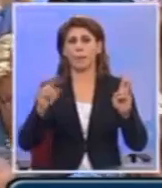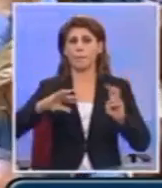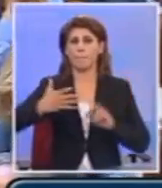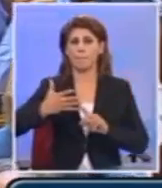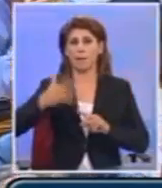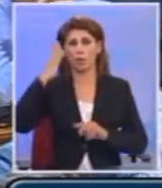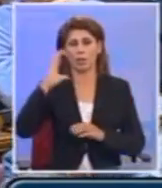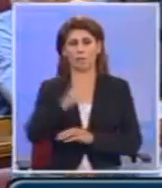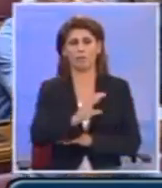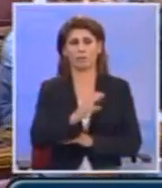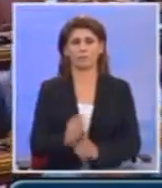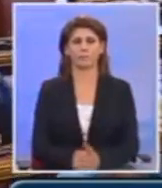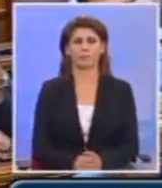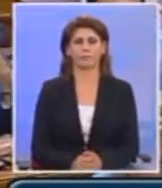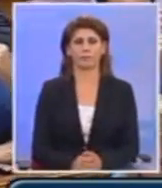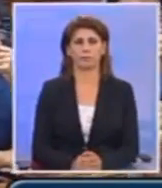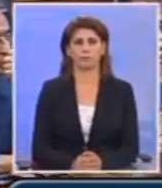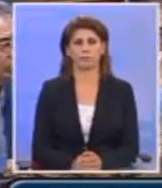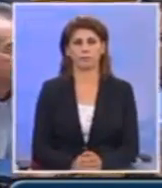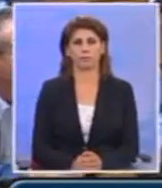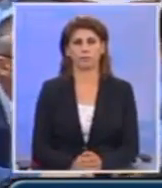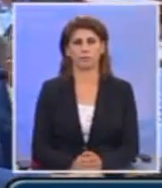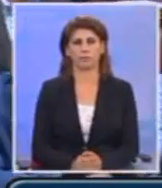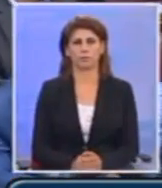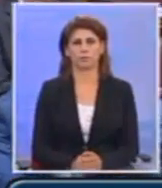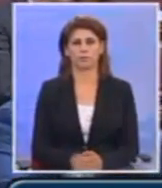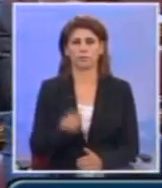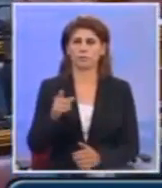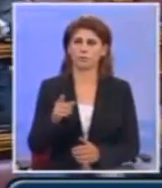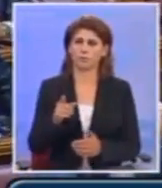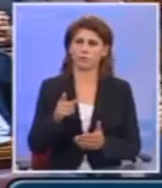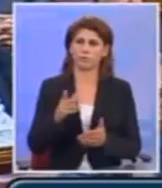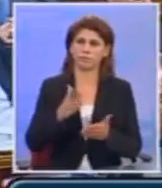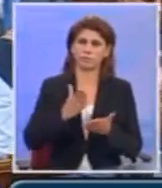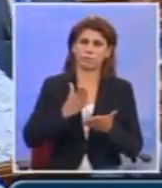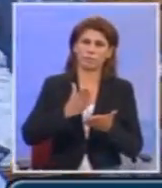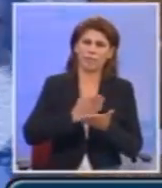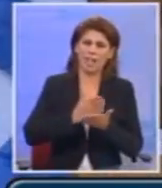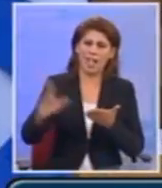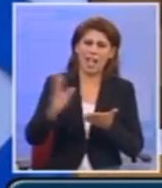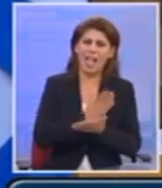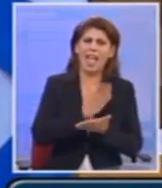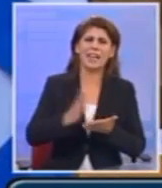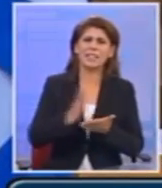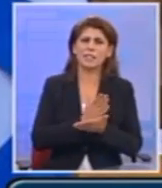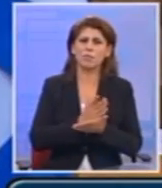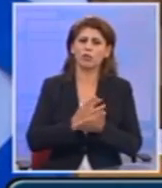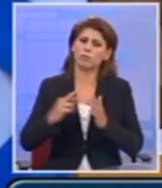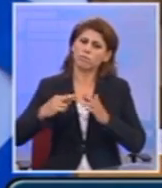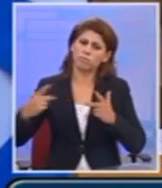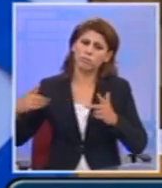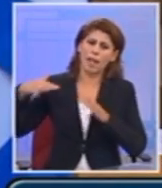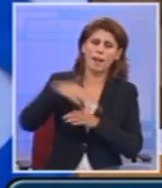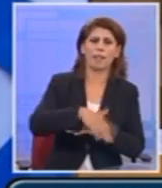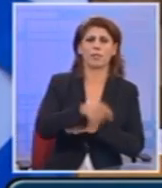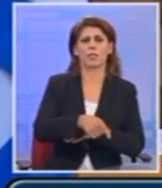κεφάλαιο αιρεσιμότητας εναντίον βιωσιμότητας και θα μας παρουσιάσει αυτό